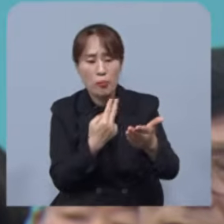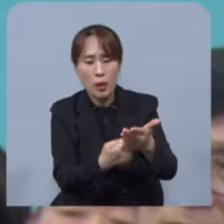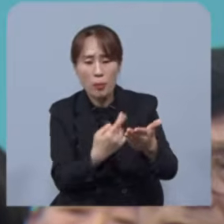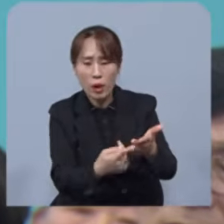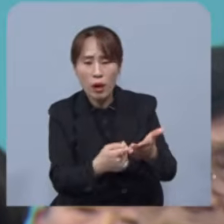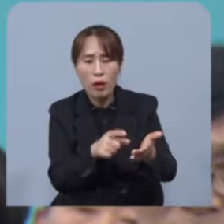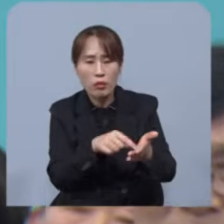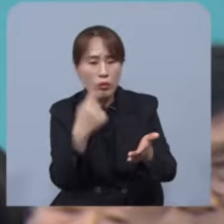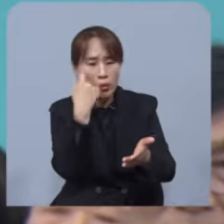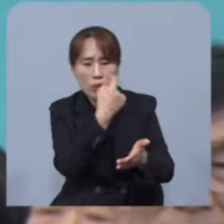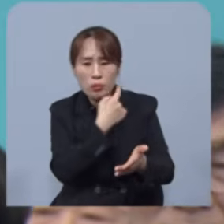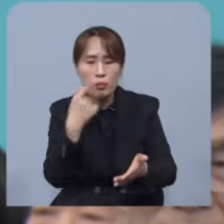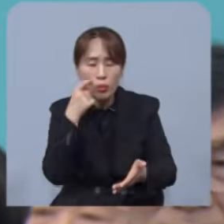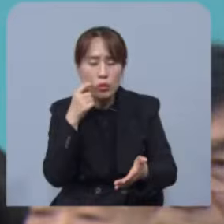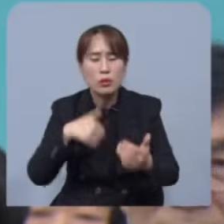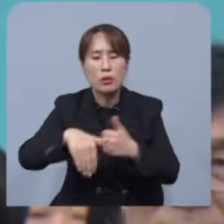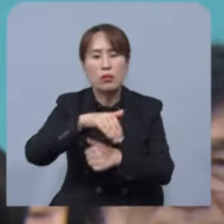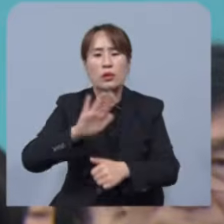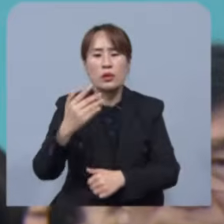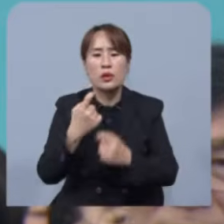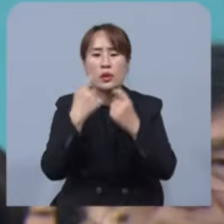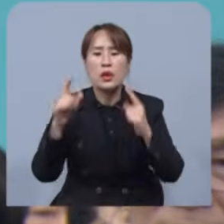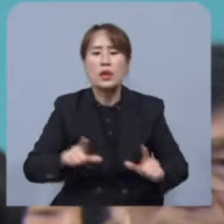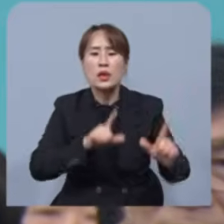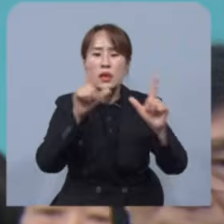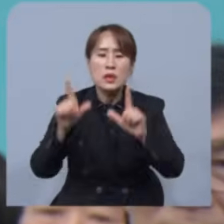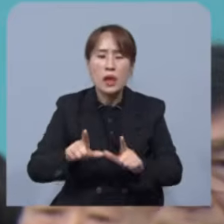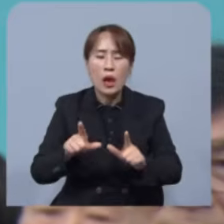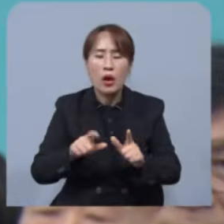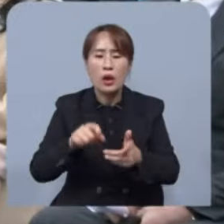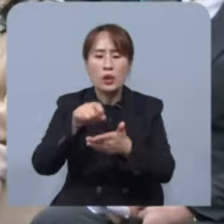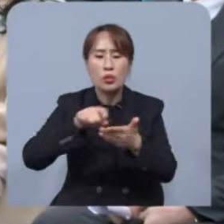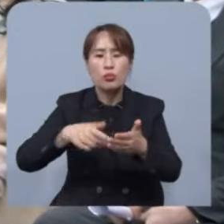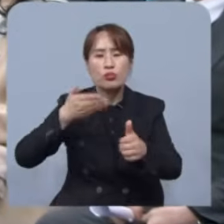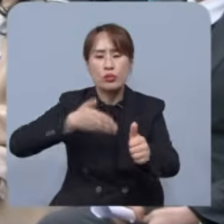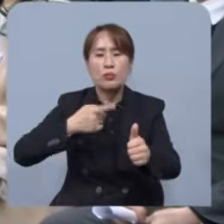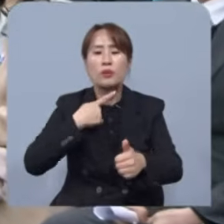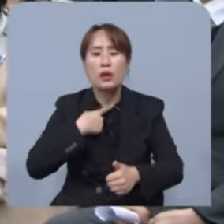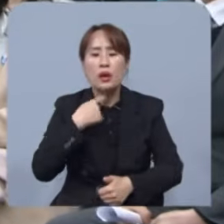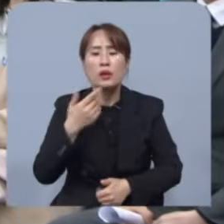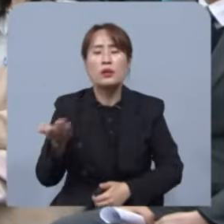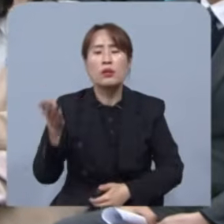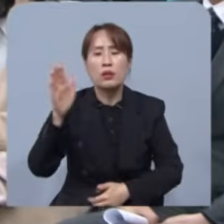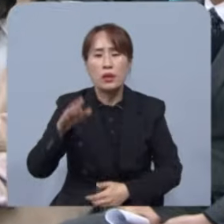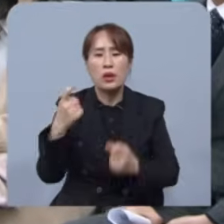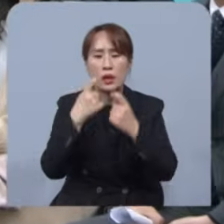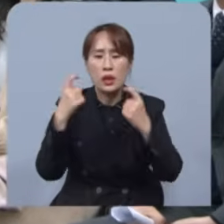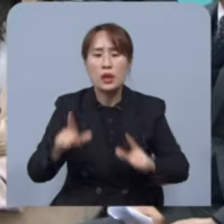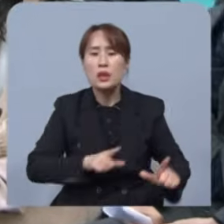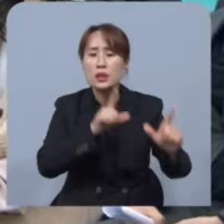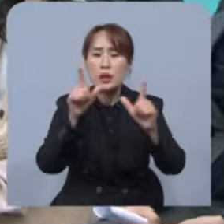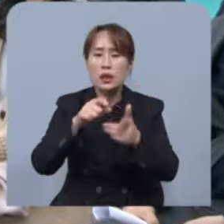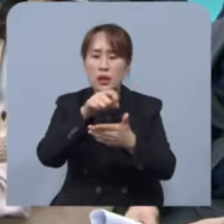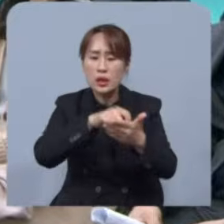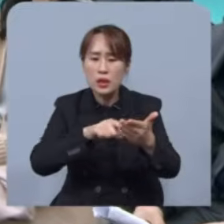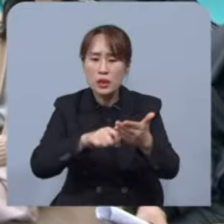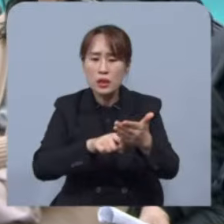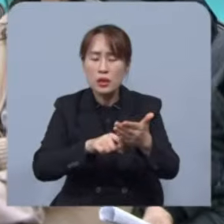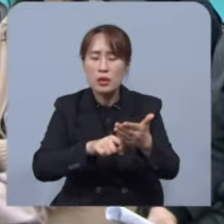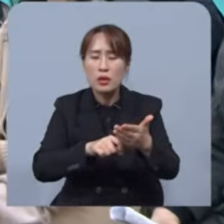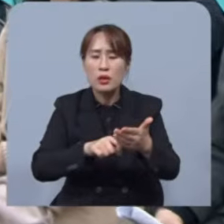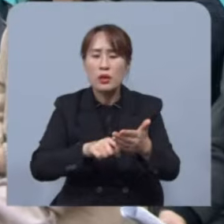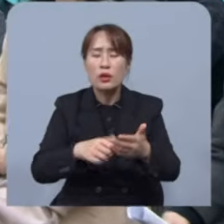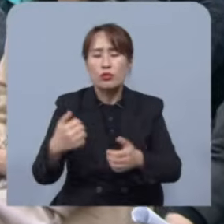상황에 빠졌습니다. 이에 개인생활기록부를 요청하였습니다. 그러나 개인생활기록부는 전역